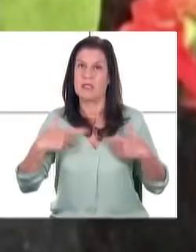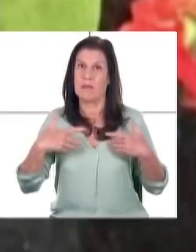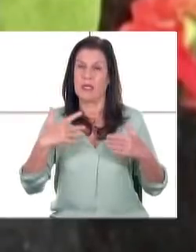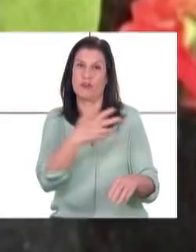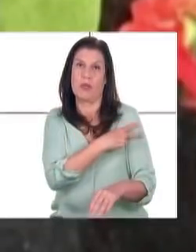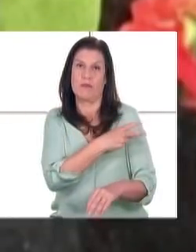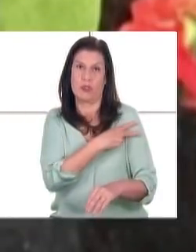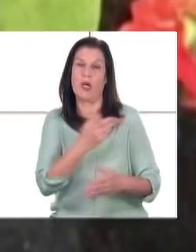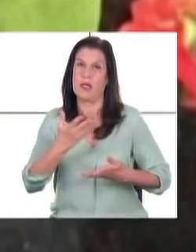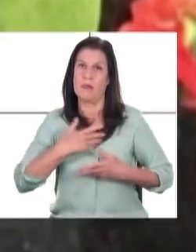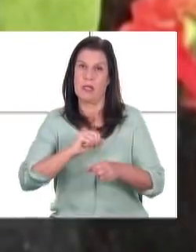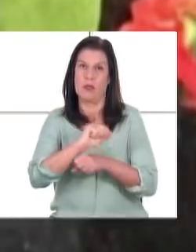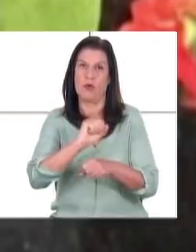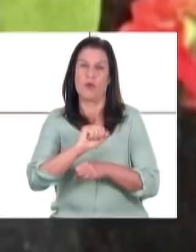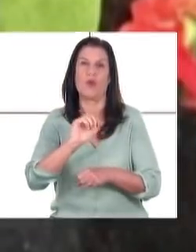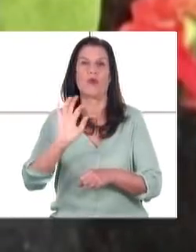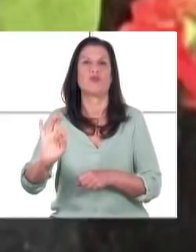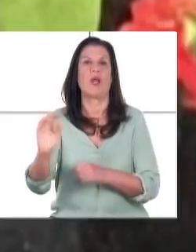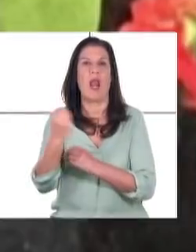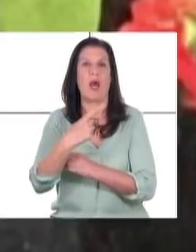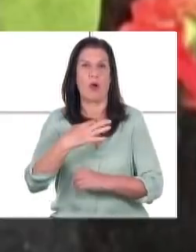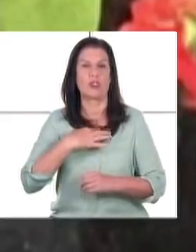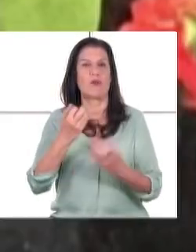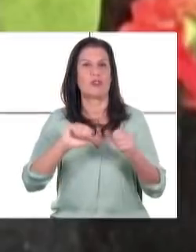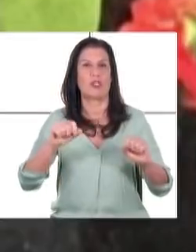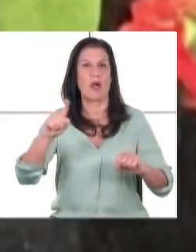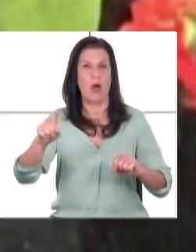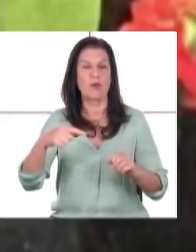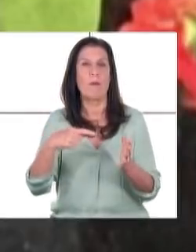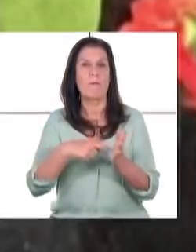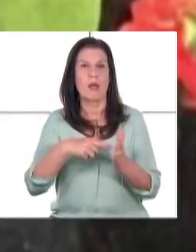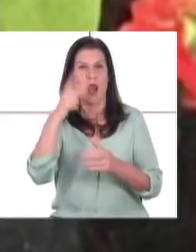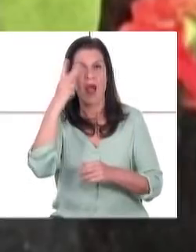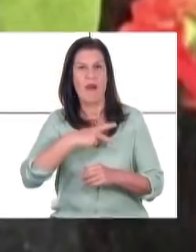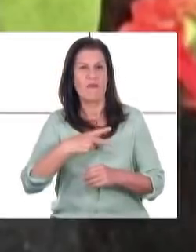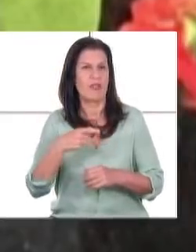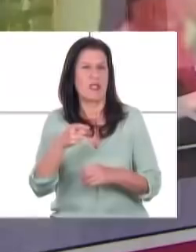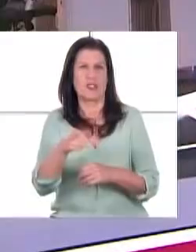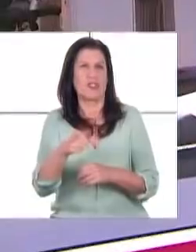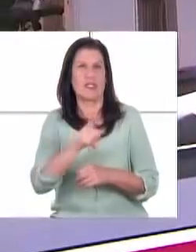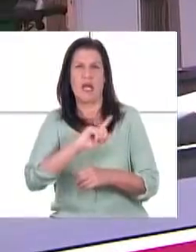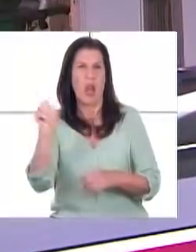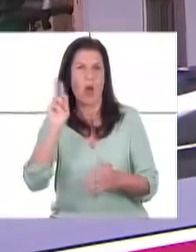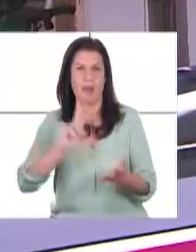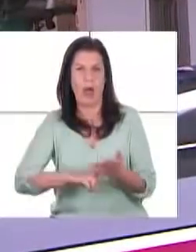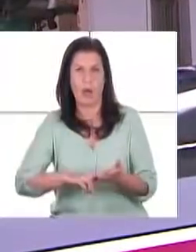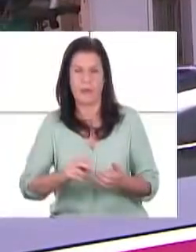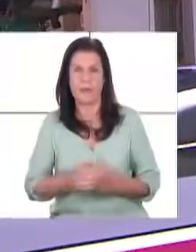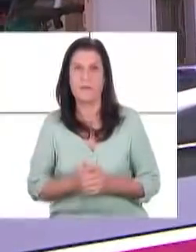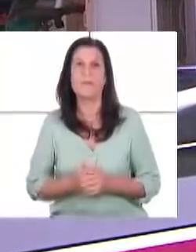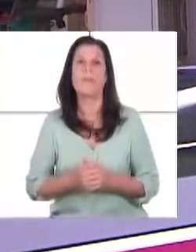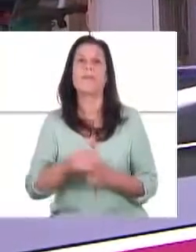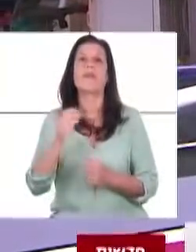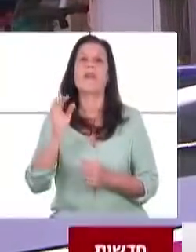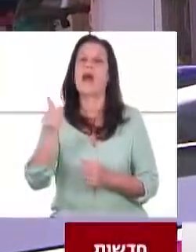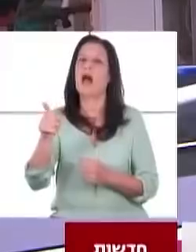את טענותיו של מרשי ושחררה אותו לחופשי לאחר שהבינה שאין שחר לטענות נגדו. אריאלה שטרנבך, בתחקיר